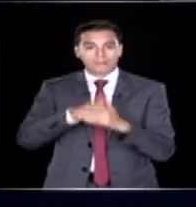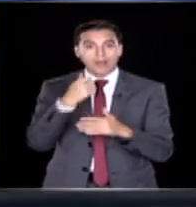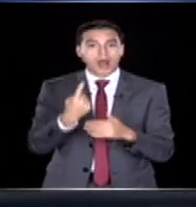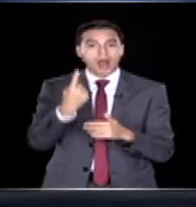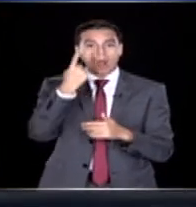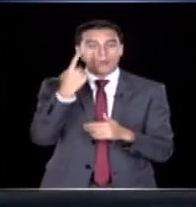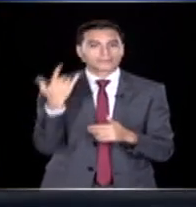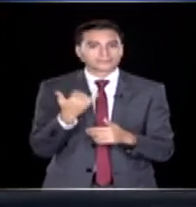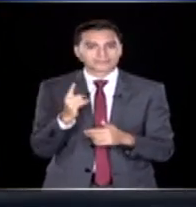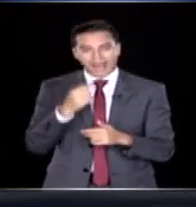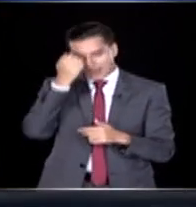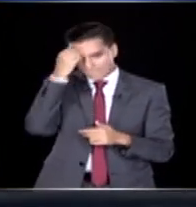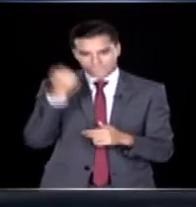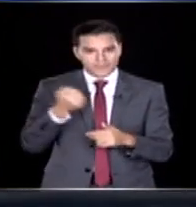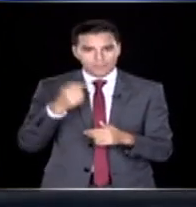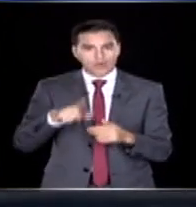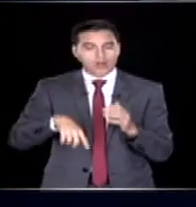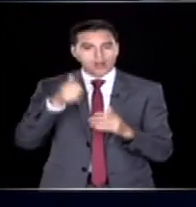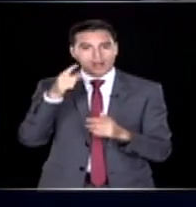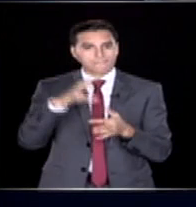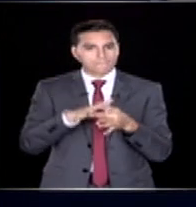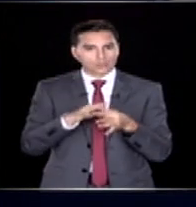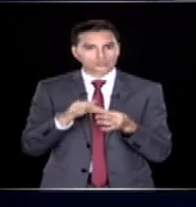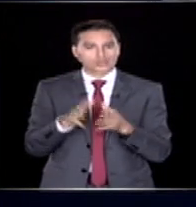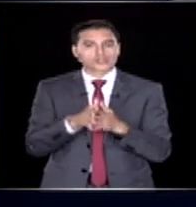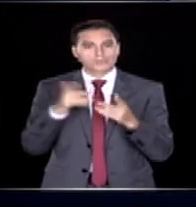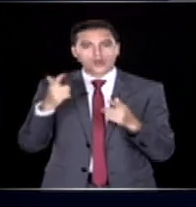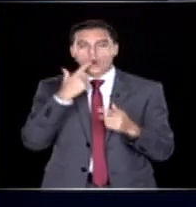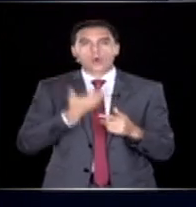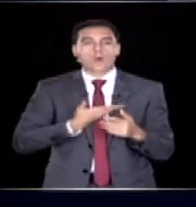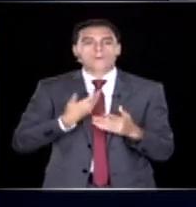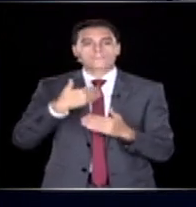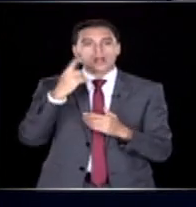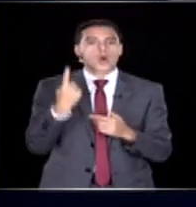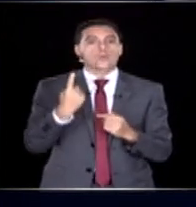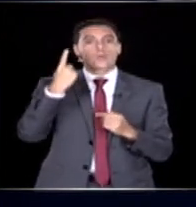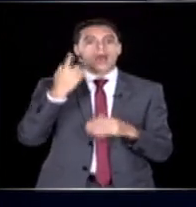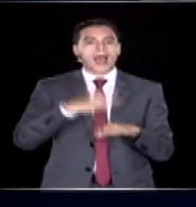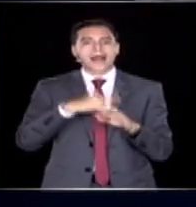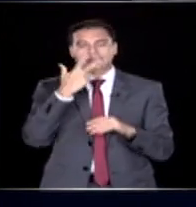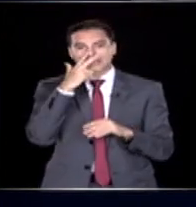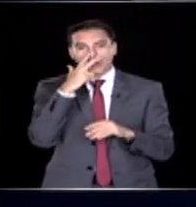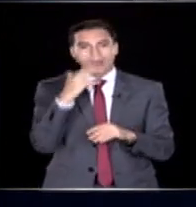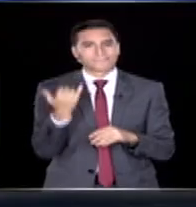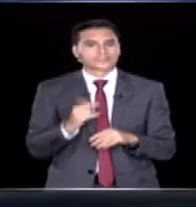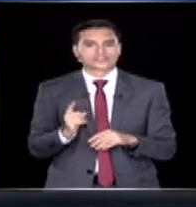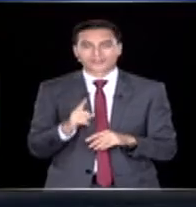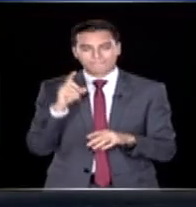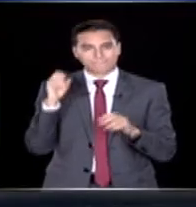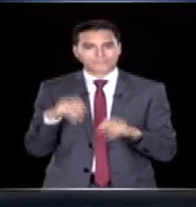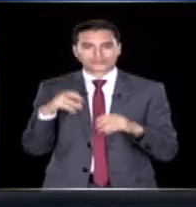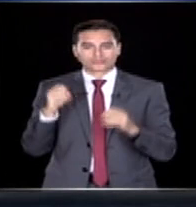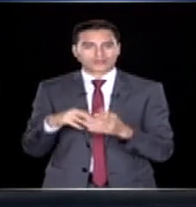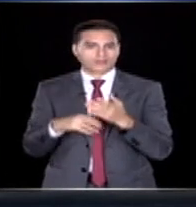قوي، الف مبروك الاول. شكرا. لان ده لقب هيفضل معاكي بقيه العمر. طبعا. الاولى على ثانويه عامه. الحمد لله ما شاء الله.